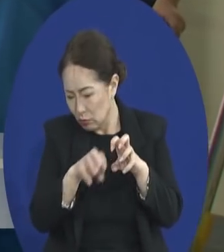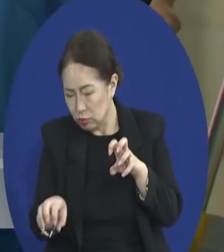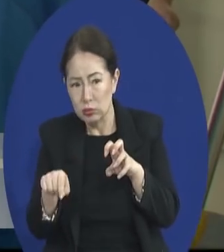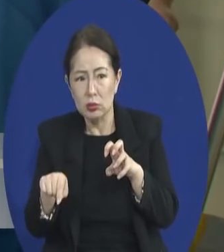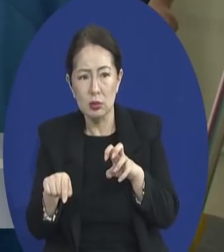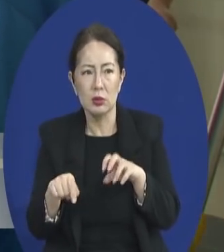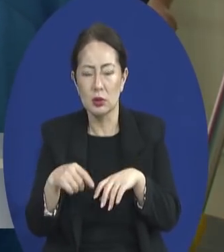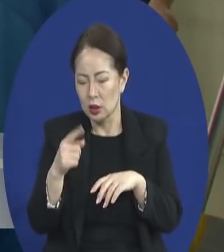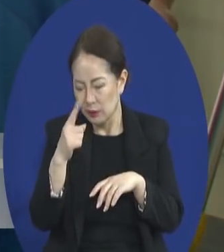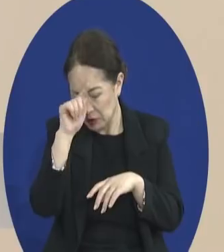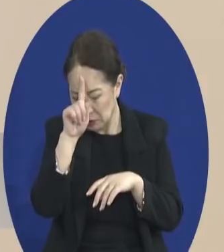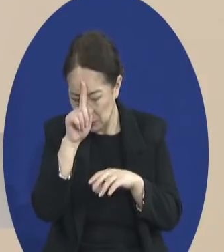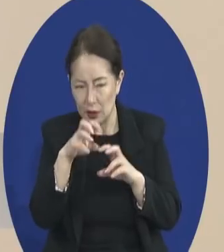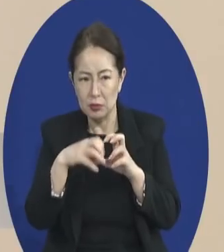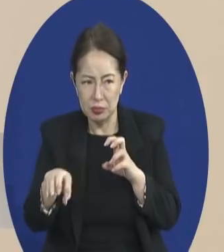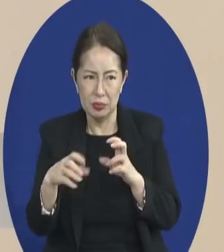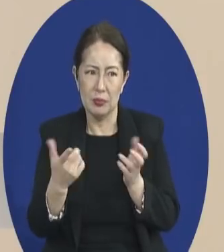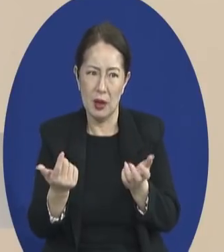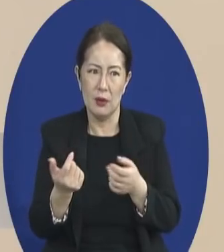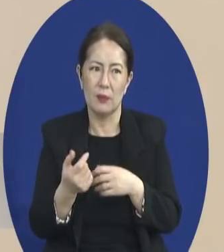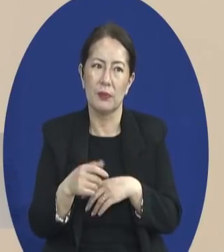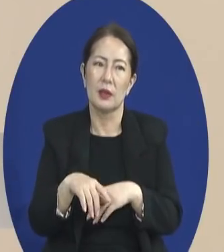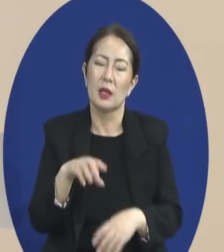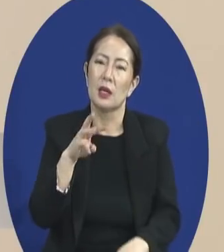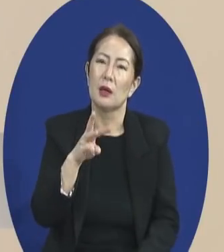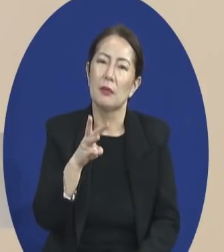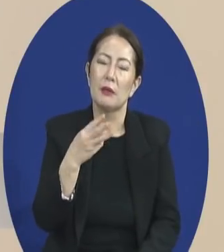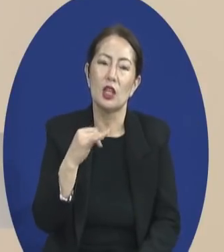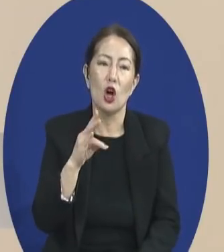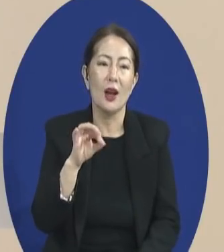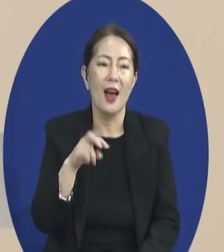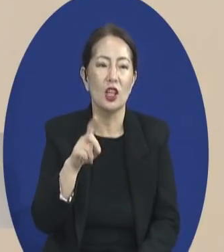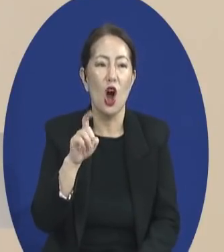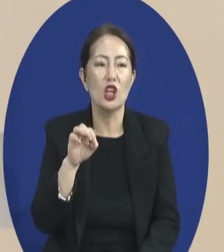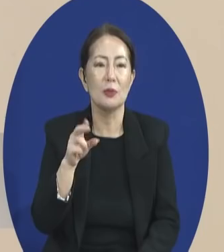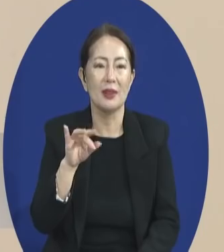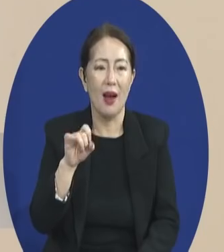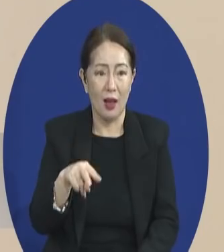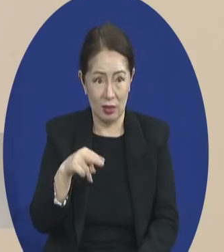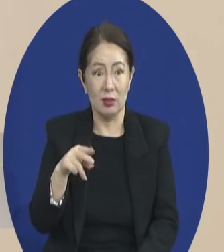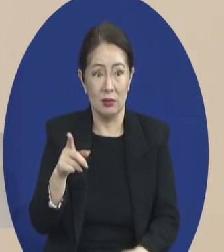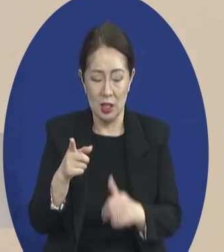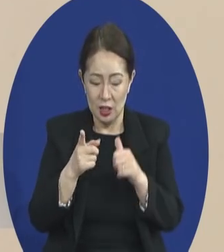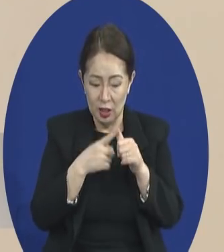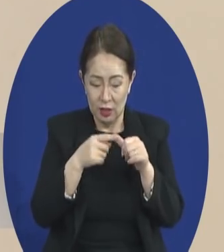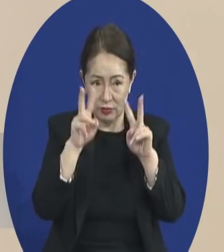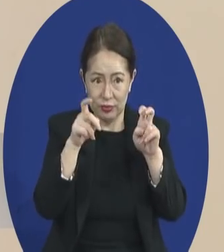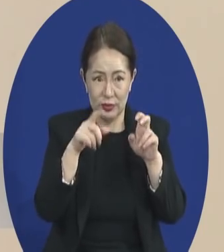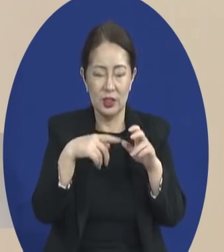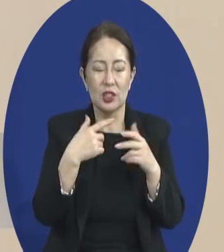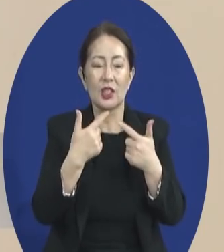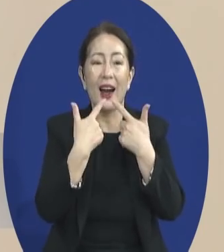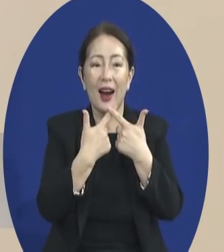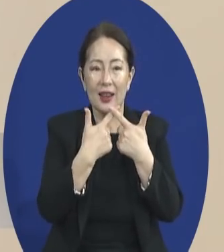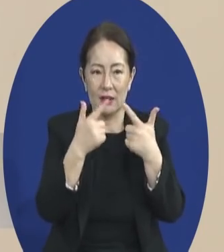юм эмгэгтэй болмоор байгаа байхгүй. Memorial Hospital гэж гадаадд маш их байдаг. Гэрээсээ нийлэх одоо тэр нэрэмж тэмдэг. Жишээ нь Гандан